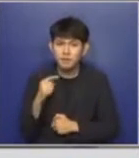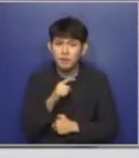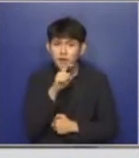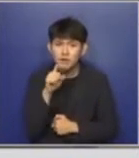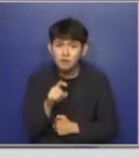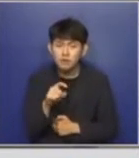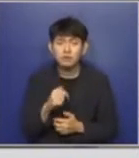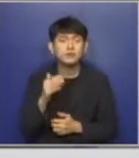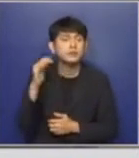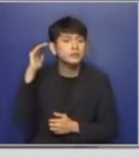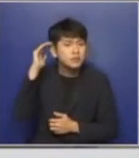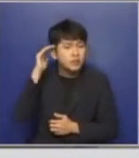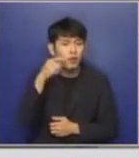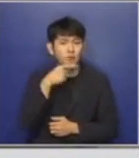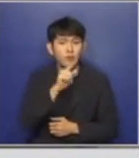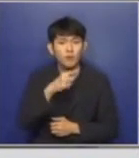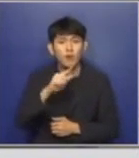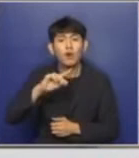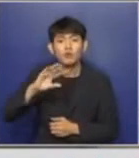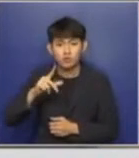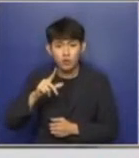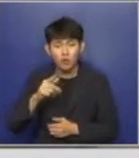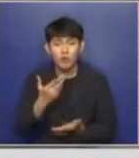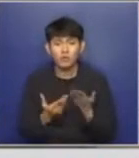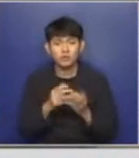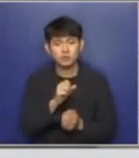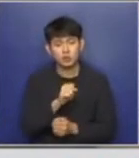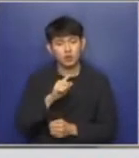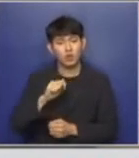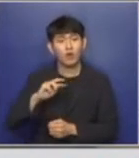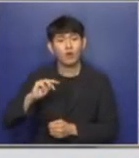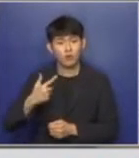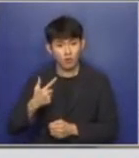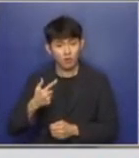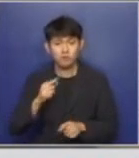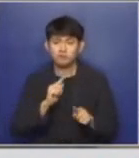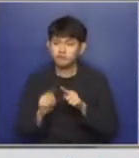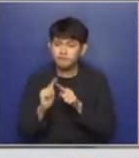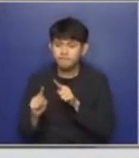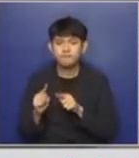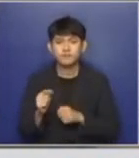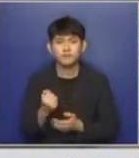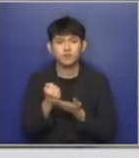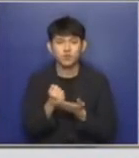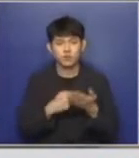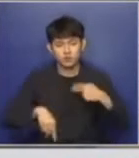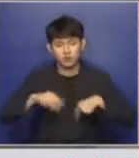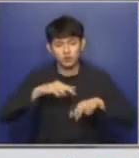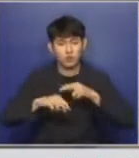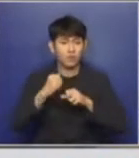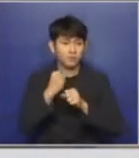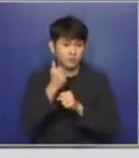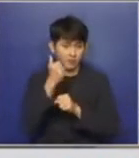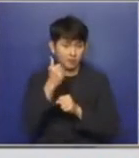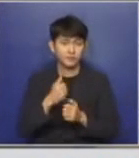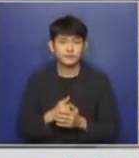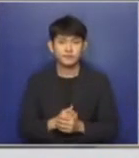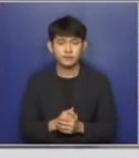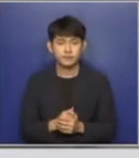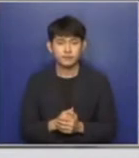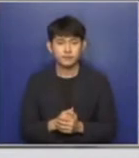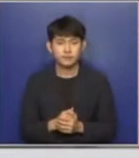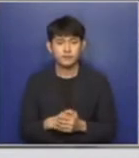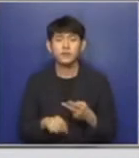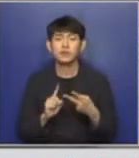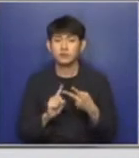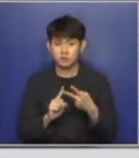ผมก็เชื่อว่าปปช.สำนักงานตรวจเงินแผ่นดินนะครับก็สามารถที่จะตรวจสอบได้ครับท่านประธานเรื่องที่